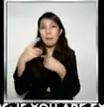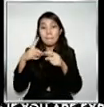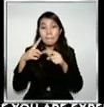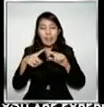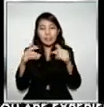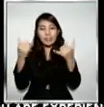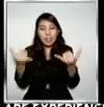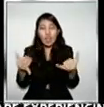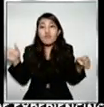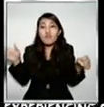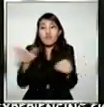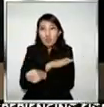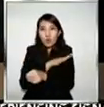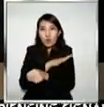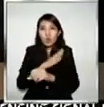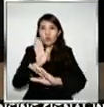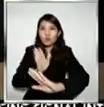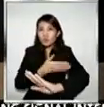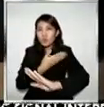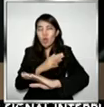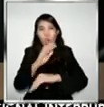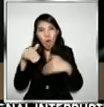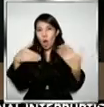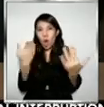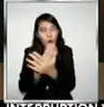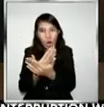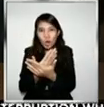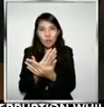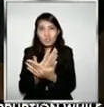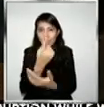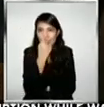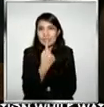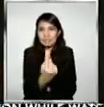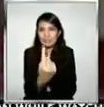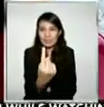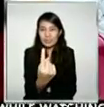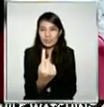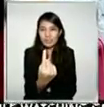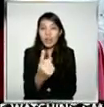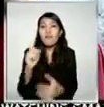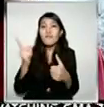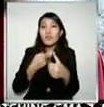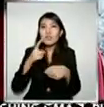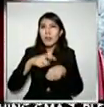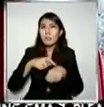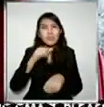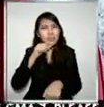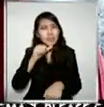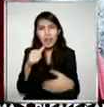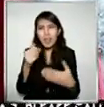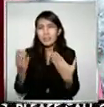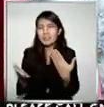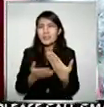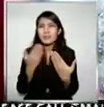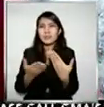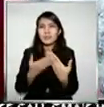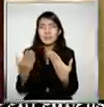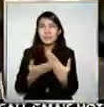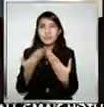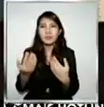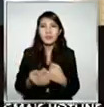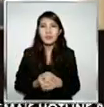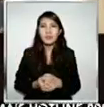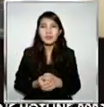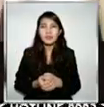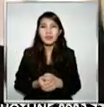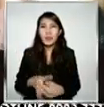po na-try na gawin siya na mag-isa as in yung full song. Hindi po talaga siya madaling gawin. Kwento ni Julie,